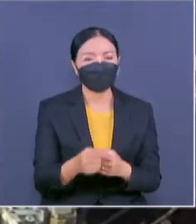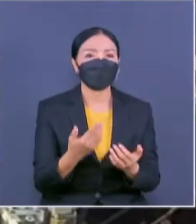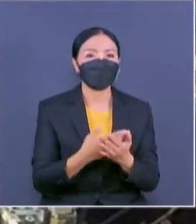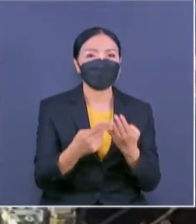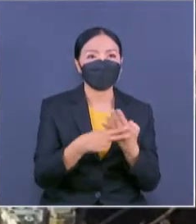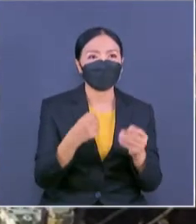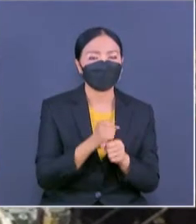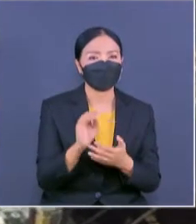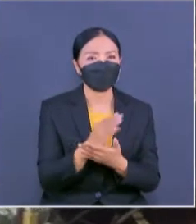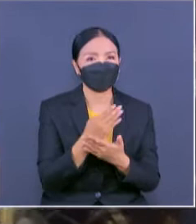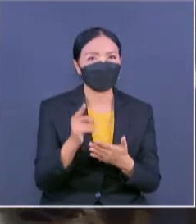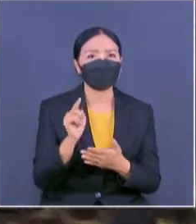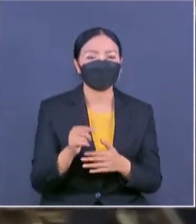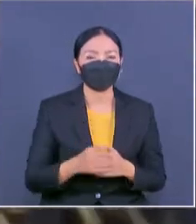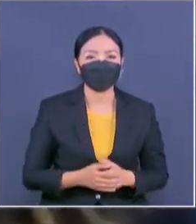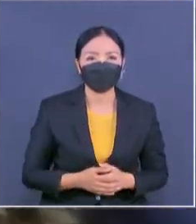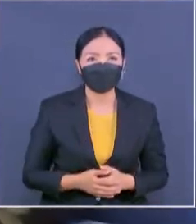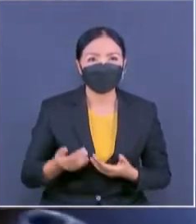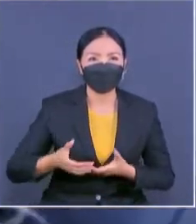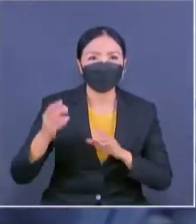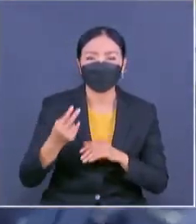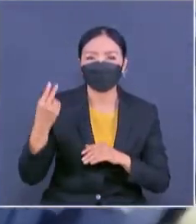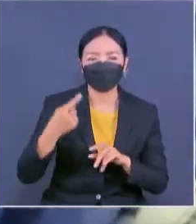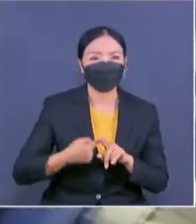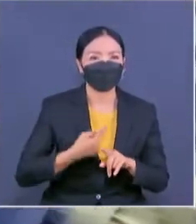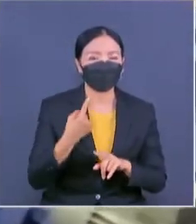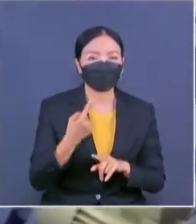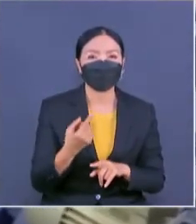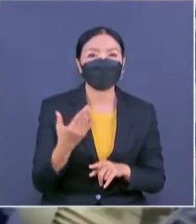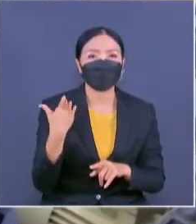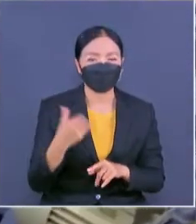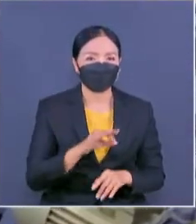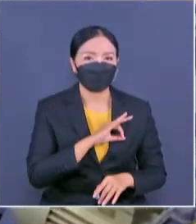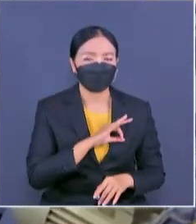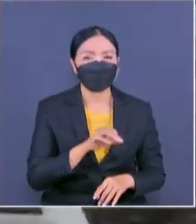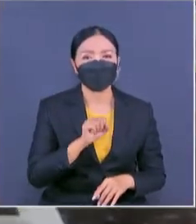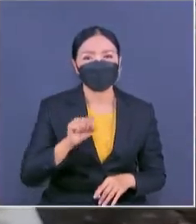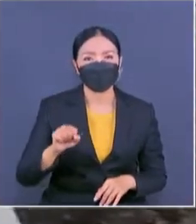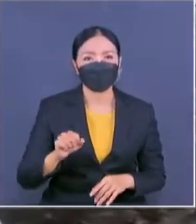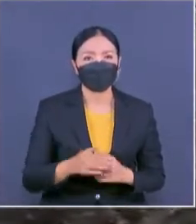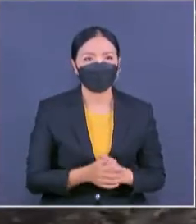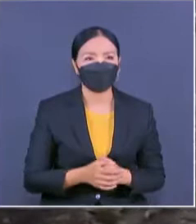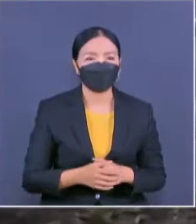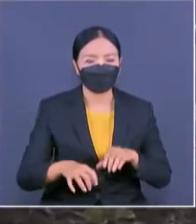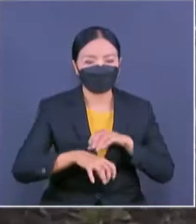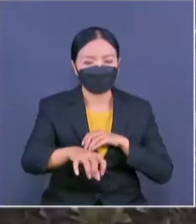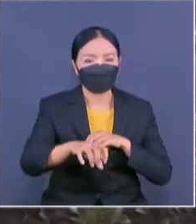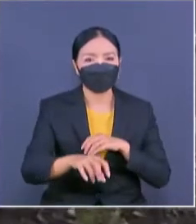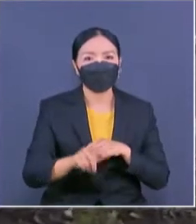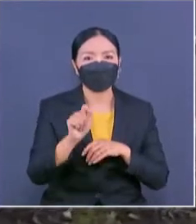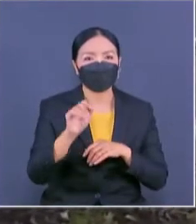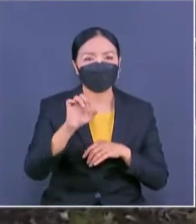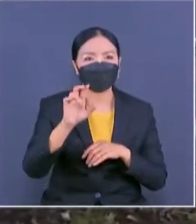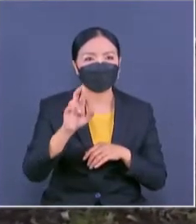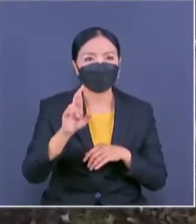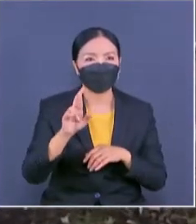ปทำธุรกิจในรัฐโดยย้อนไปเมื่อเดือนมกราคมที่ผ่านมาสมาชิกสภาผู้แทนราษฎรจากรัฐอิลลินอยก็เสนอร่